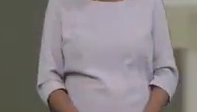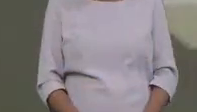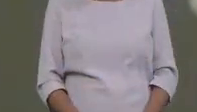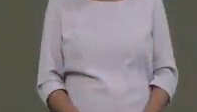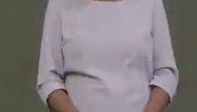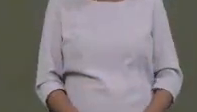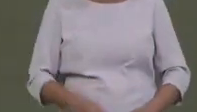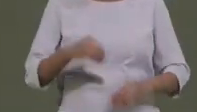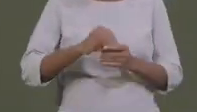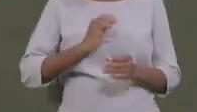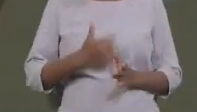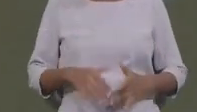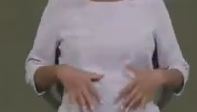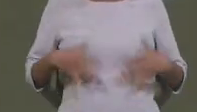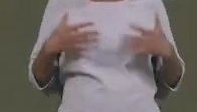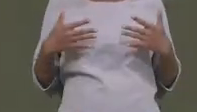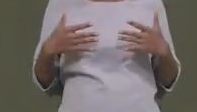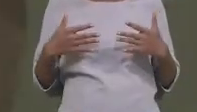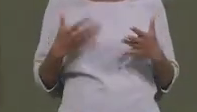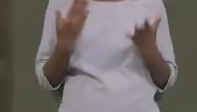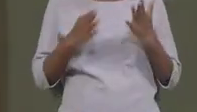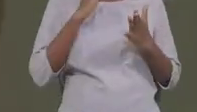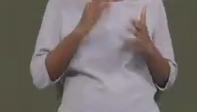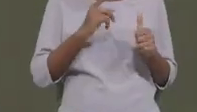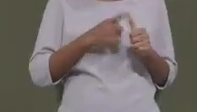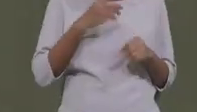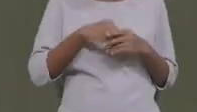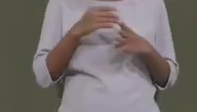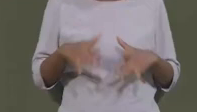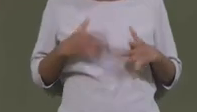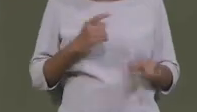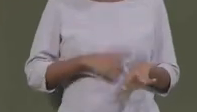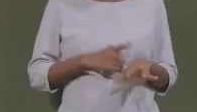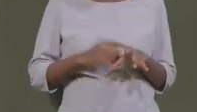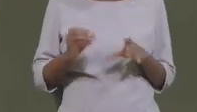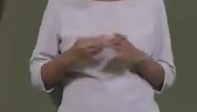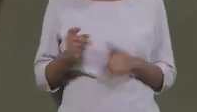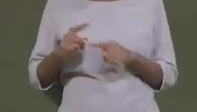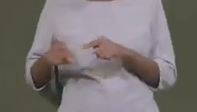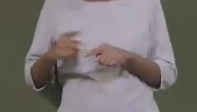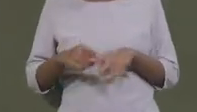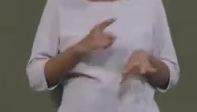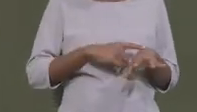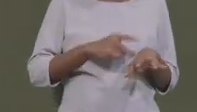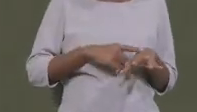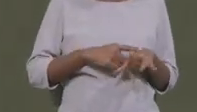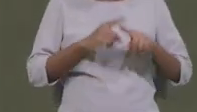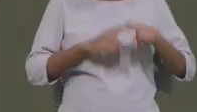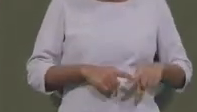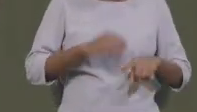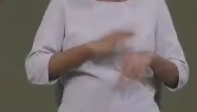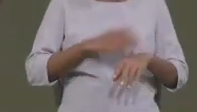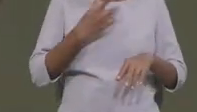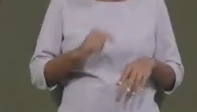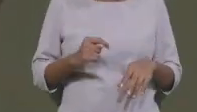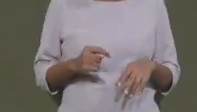violents. Dans nos vies, peut-être une fois ou à des moments différents.